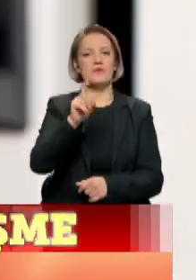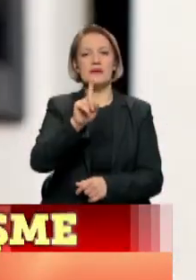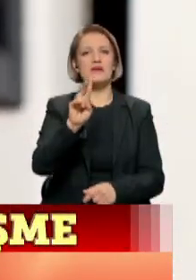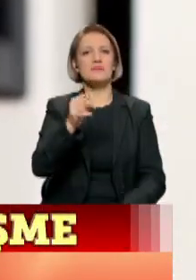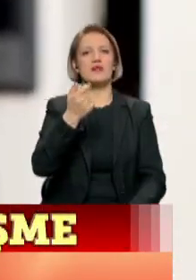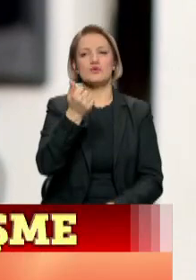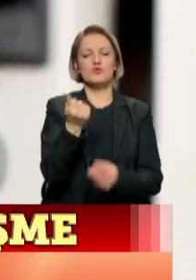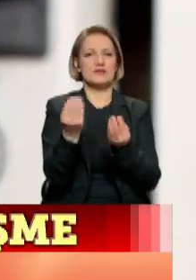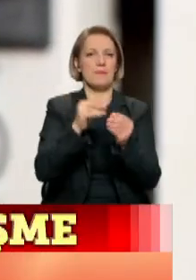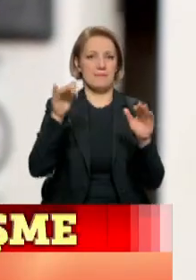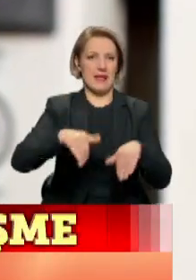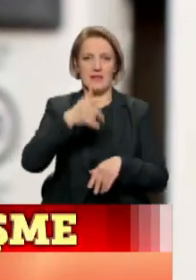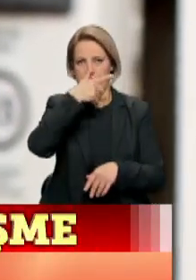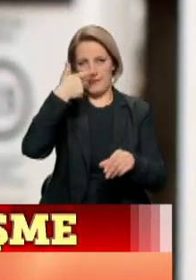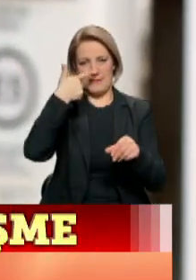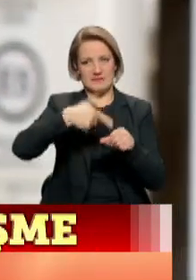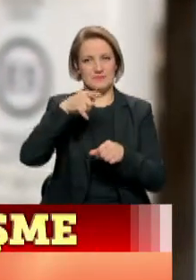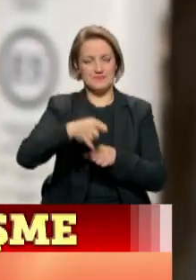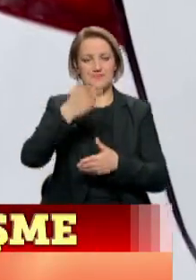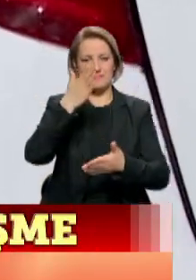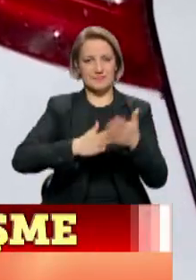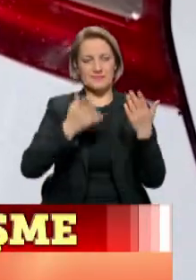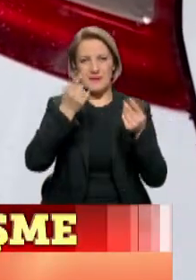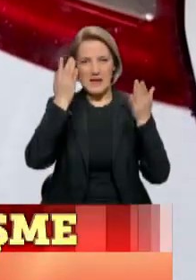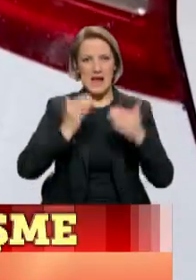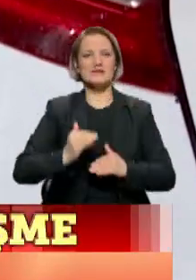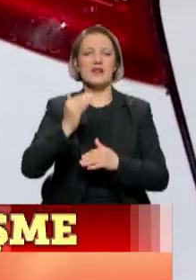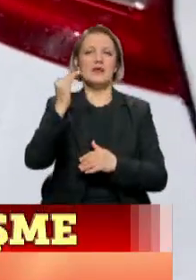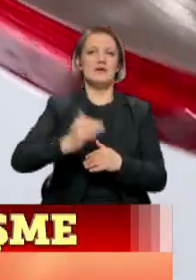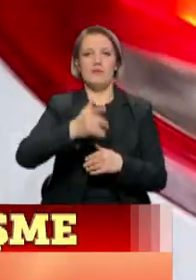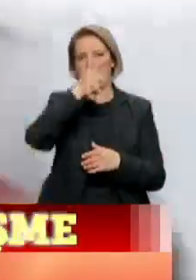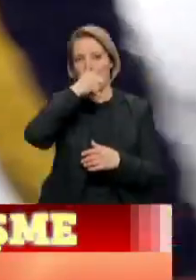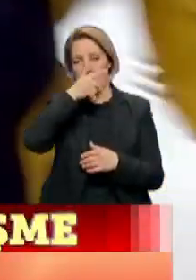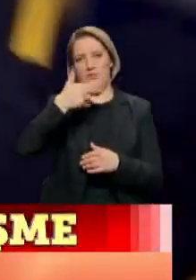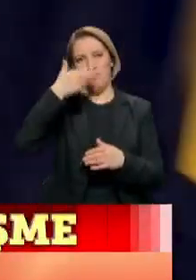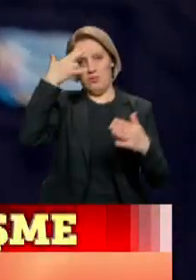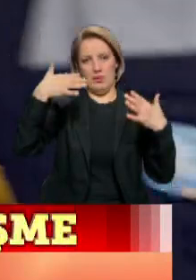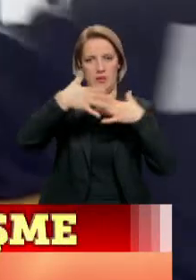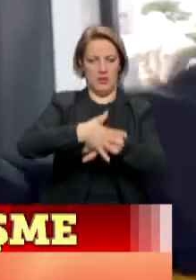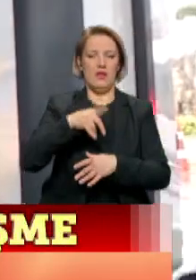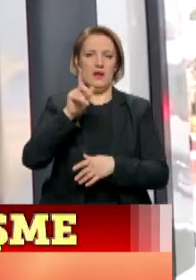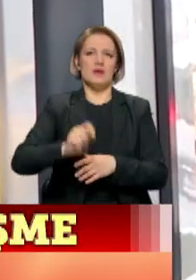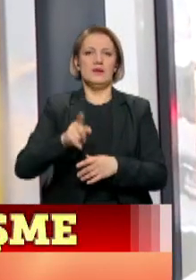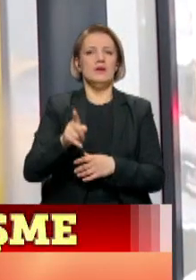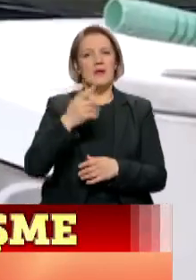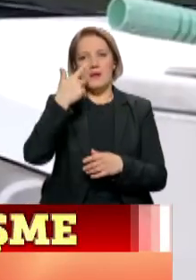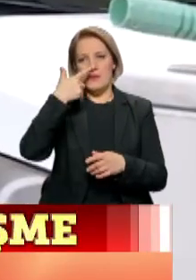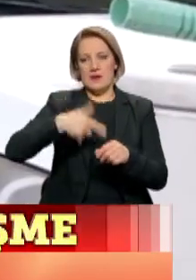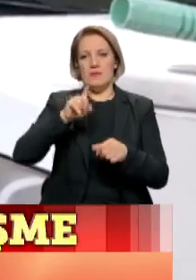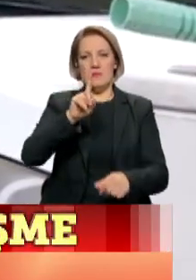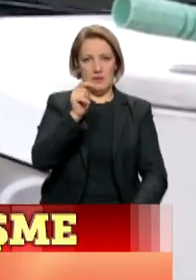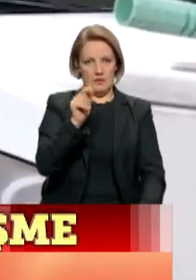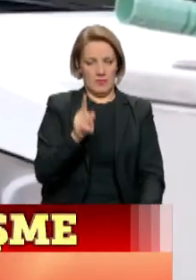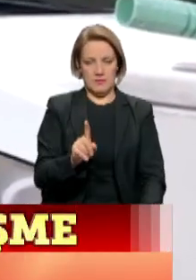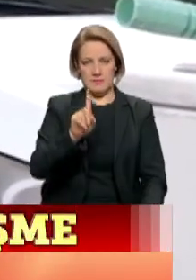kuruş zamlanmıştı benzin gelen zammın yarısından bile az indirim perşembe'yi Cuma'ya bağlayan gece geldi benzinin litre